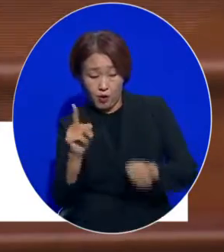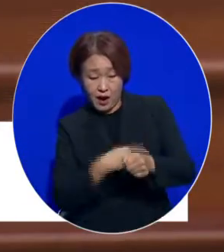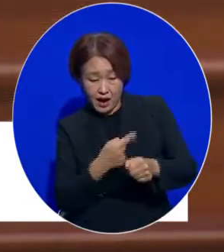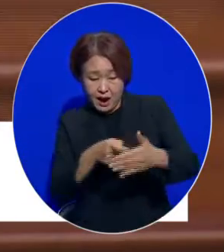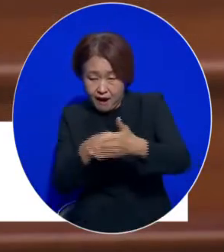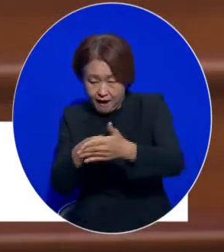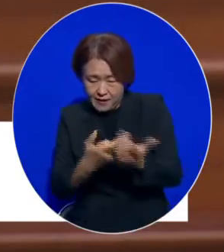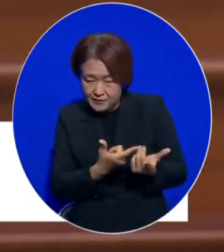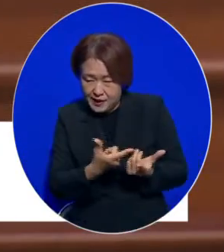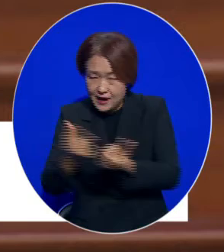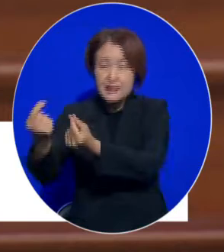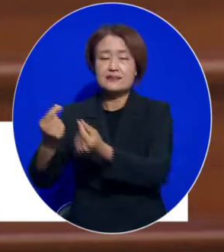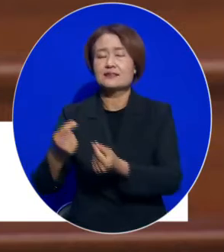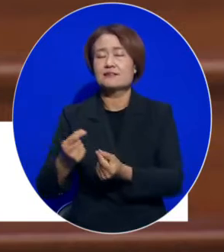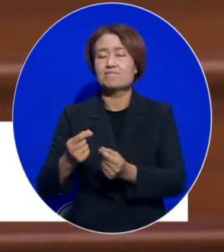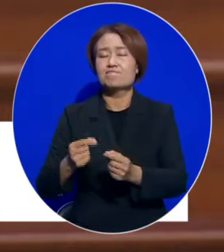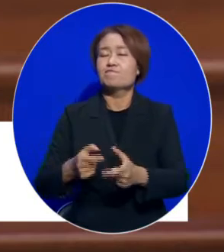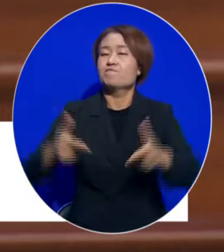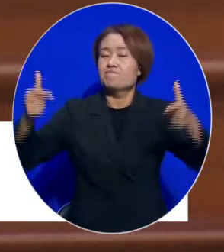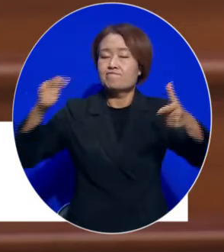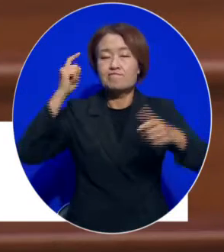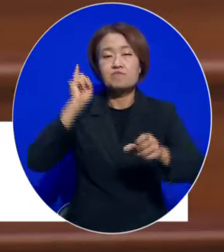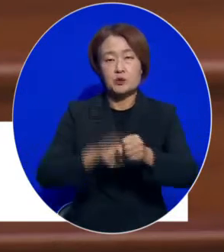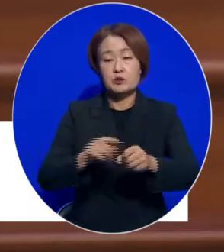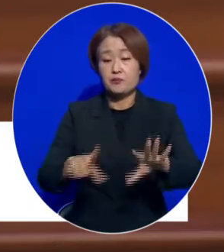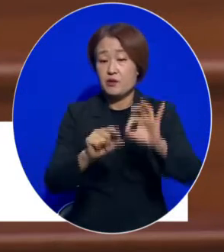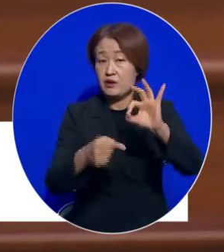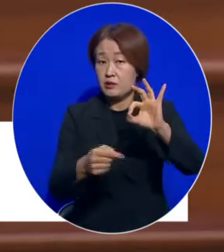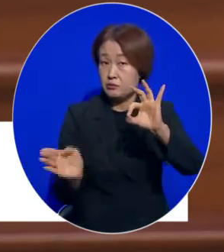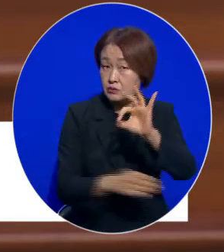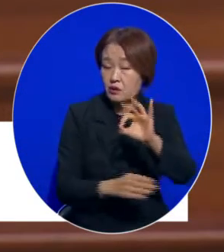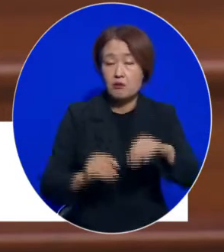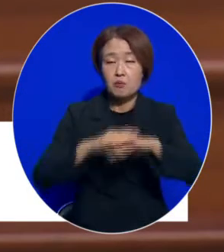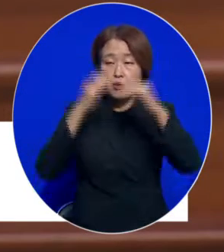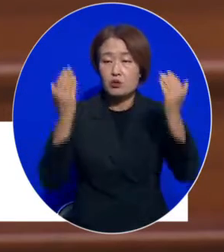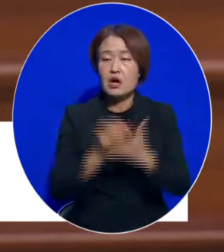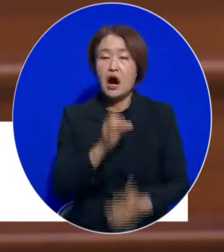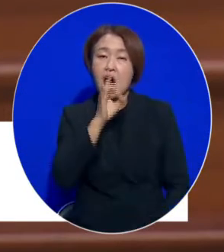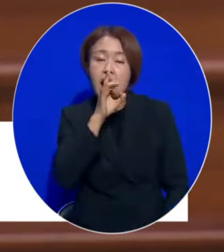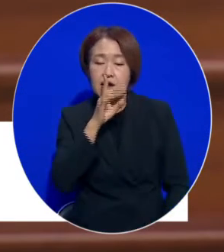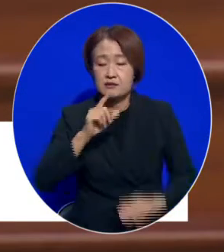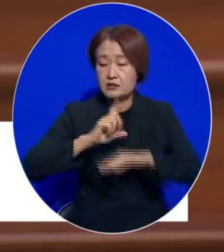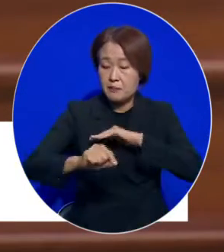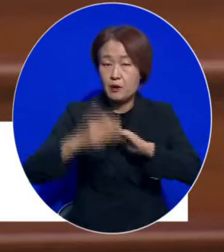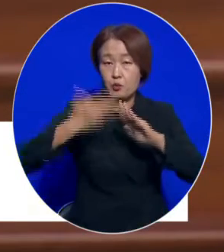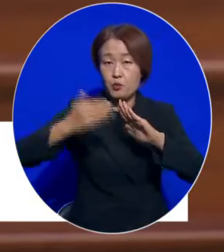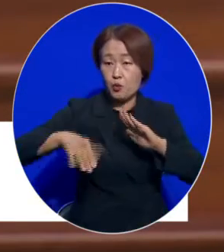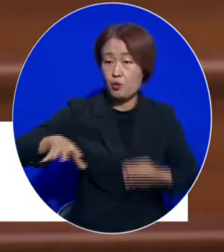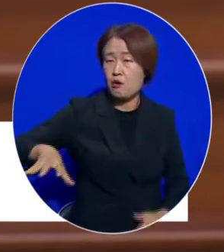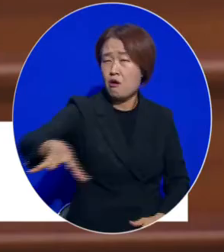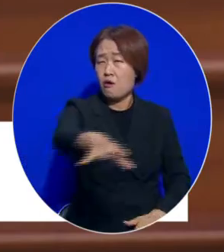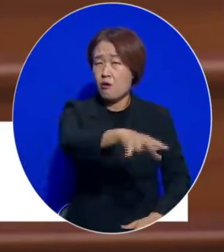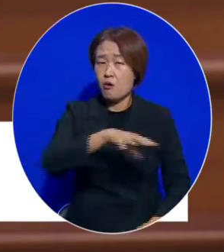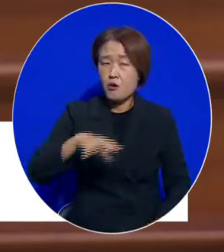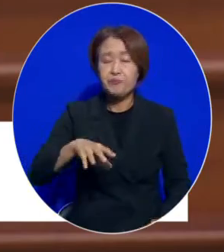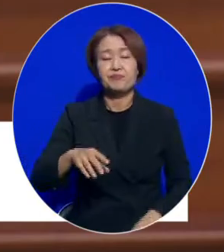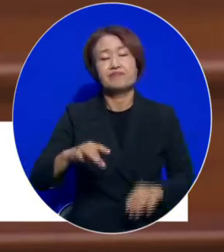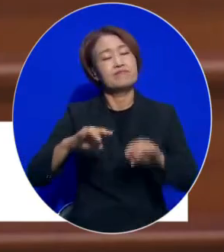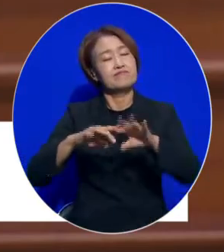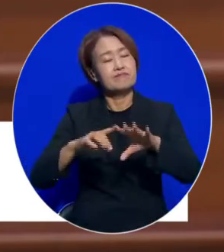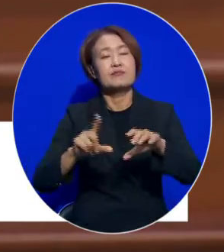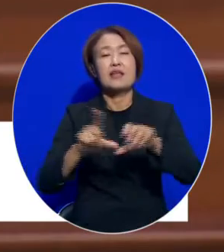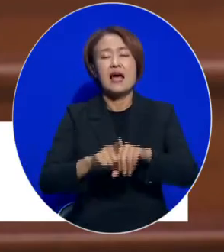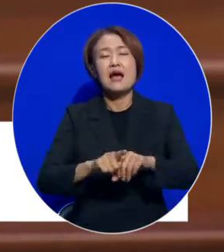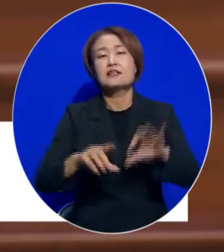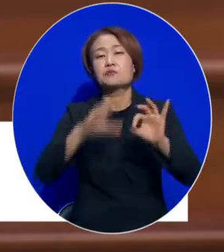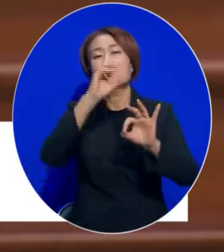있도록 노력하겠습니다. 우선 10월부터 모든 중앙, 지방 공공기관이 에너지 10%